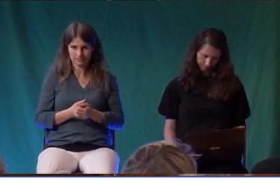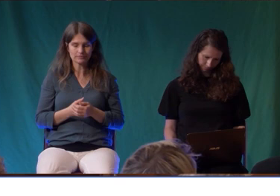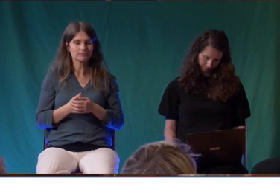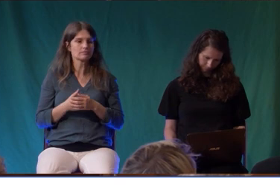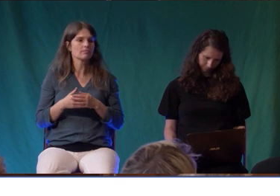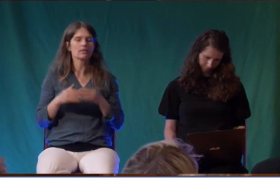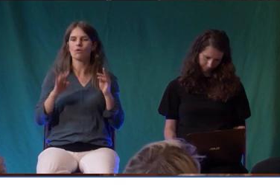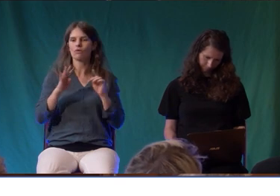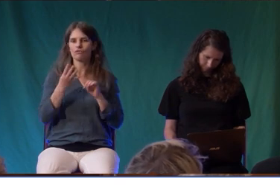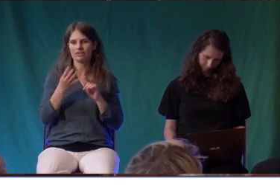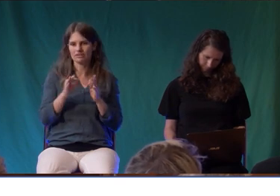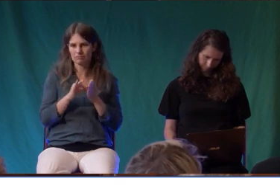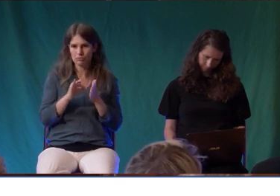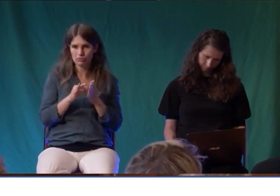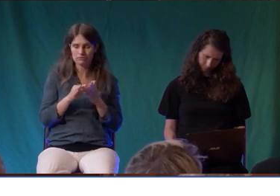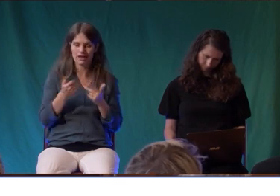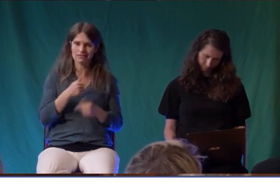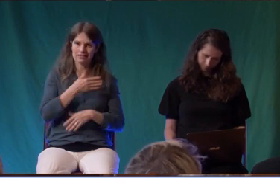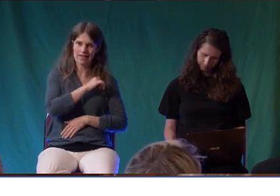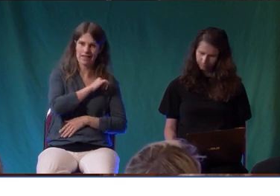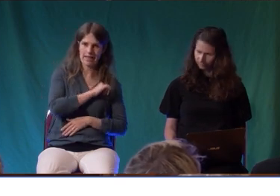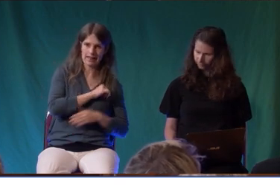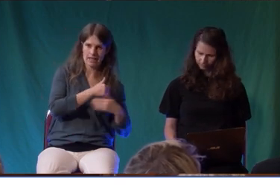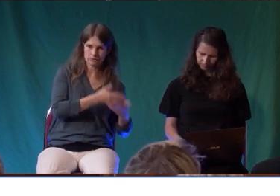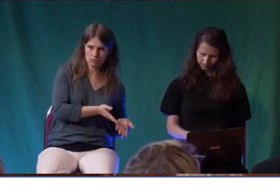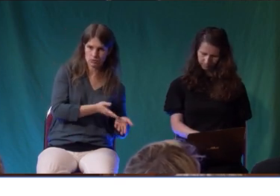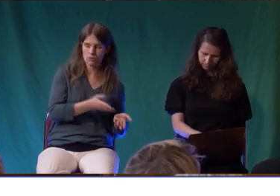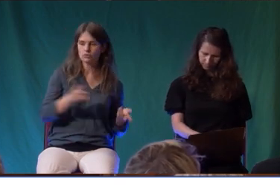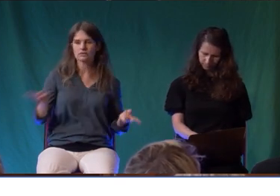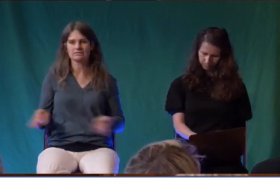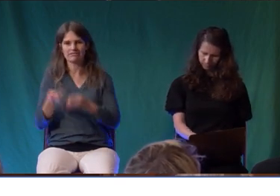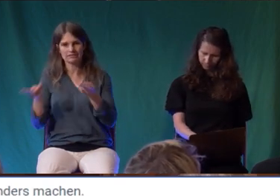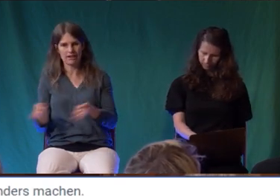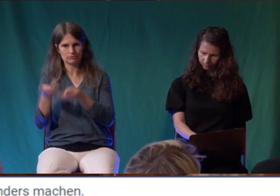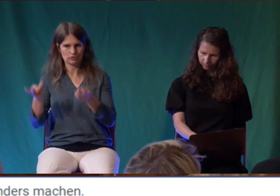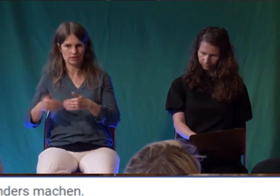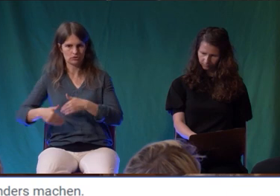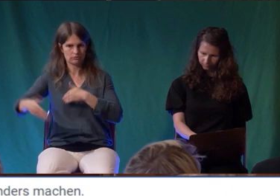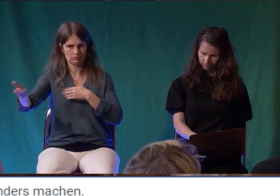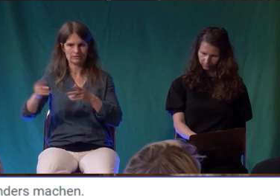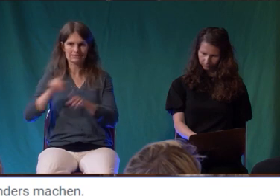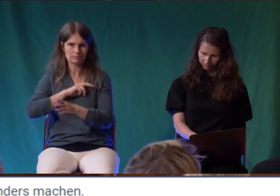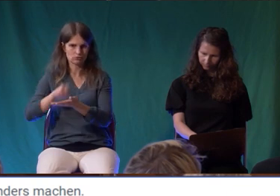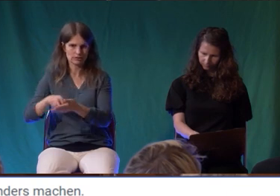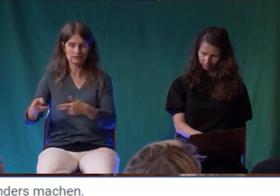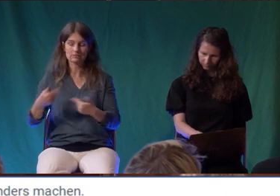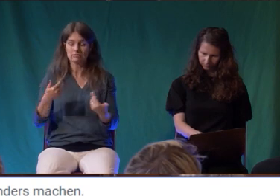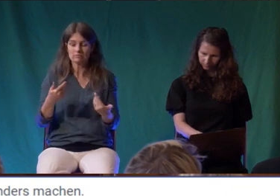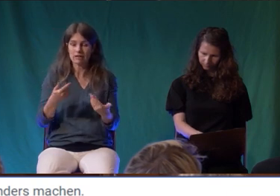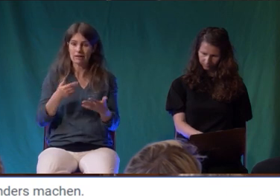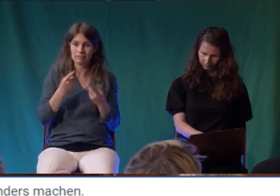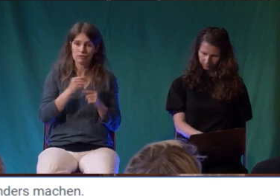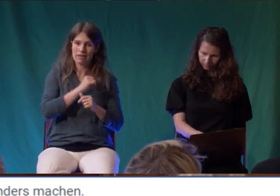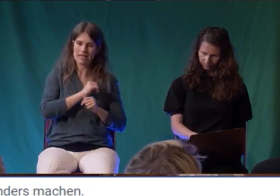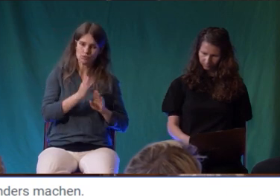der zwischen Entlastung und Verselbstständigung in der begleiteten Elternschaft ist Entlastung wichtig Eltern mit